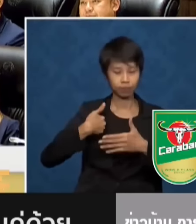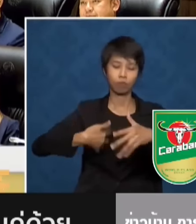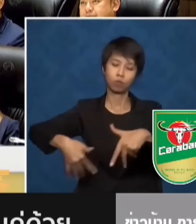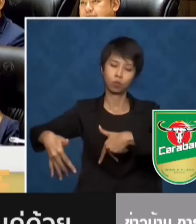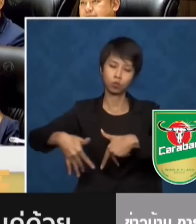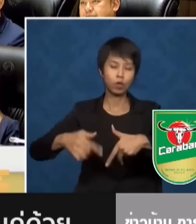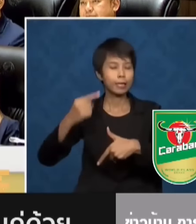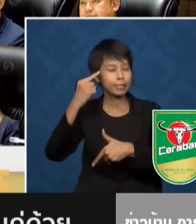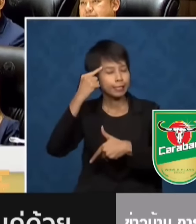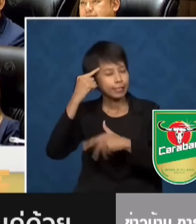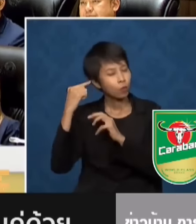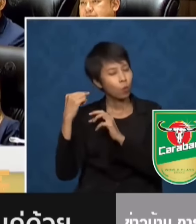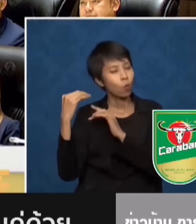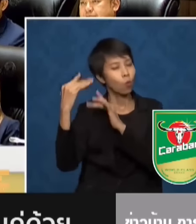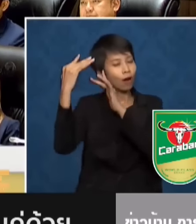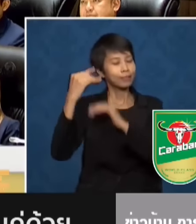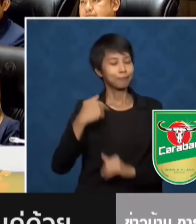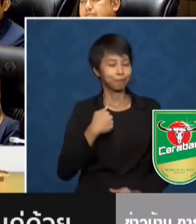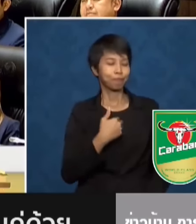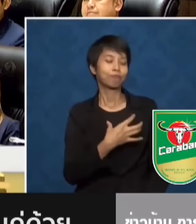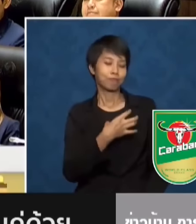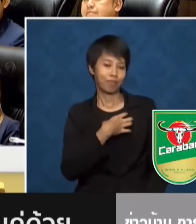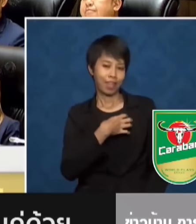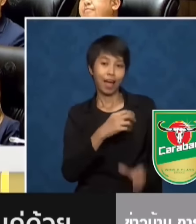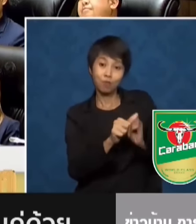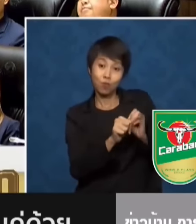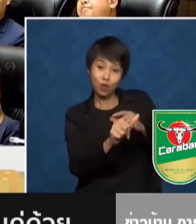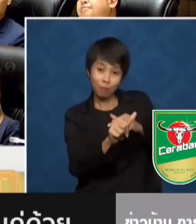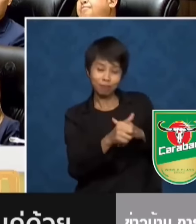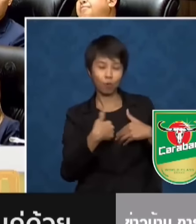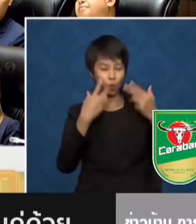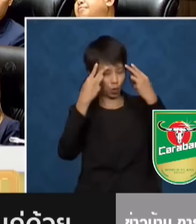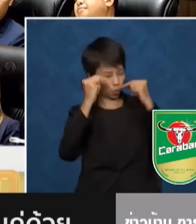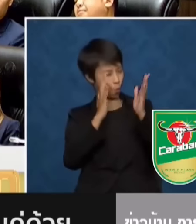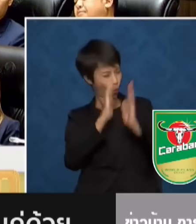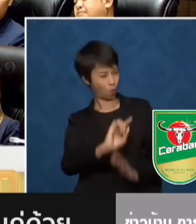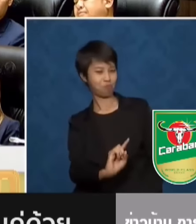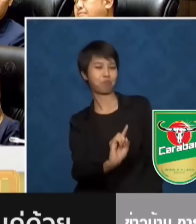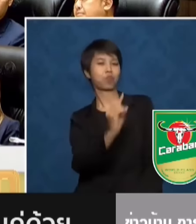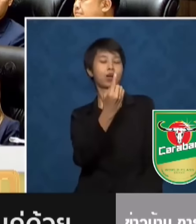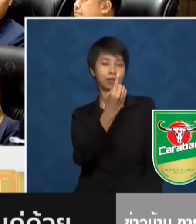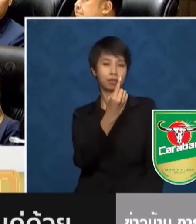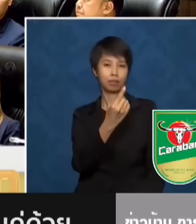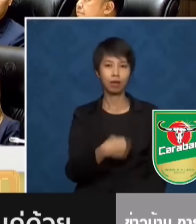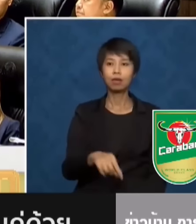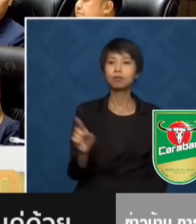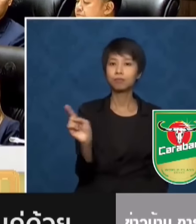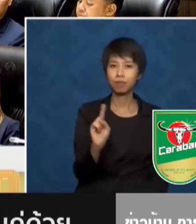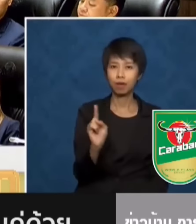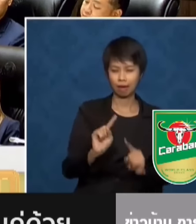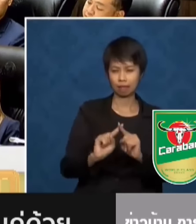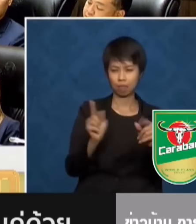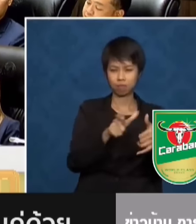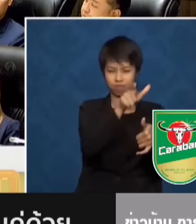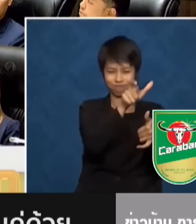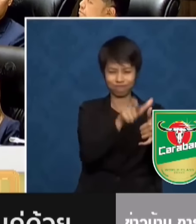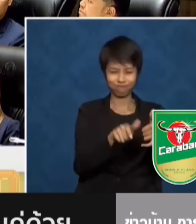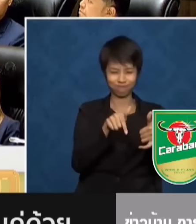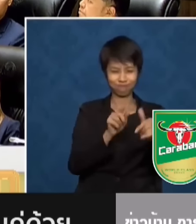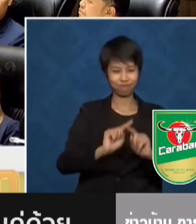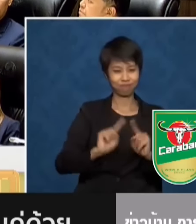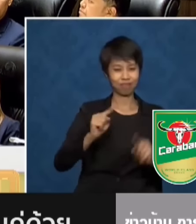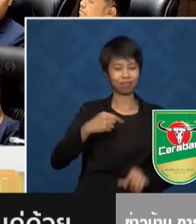าเราจะได้ผู้นำประเทศคนใหม่ที่ต่างไปจากท่านผู้น